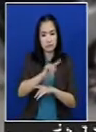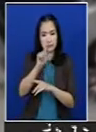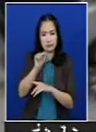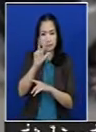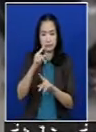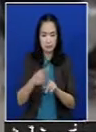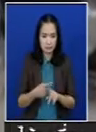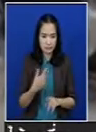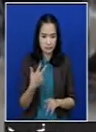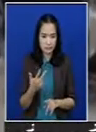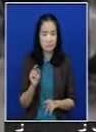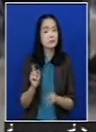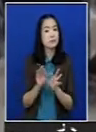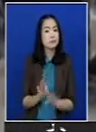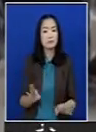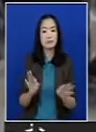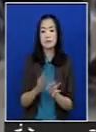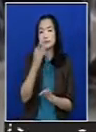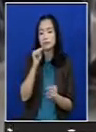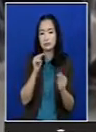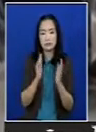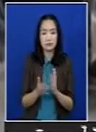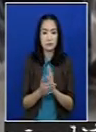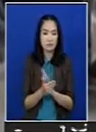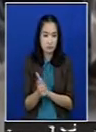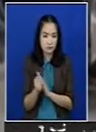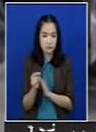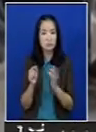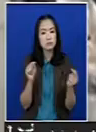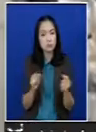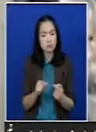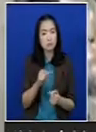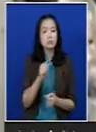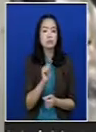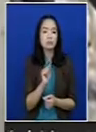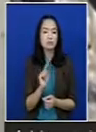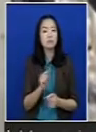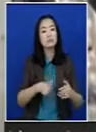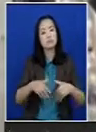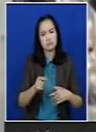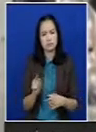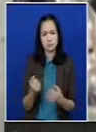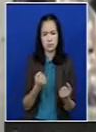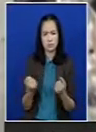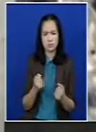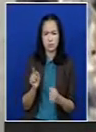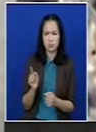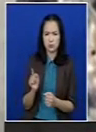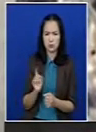คมนี้จุดนี้ก็สำคัญครับเพราะว่าผู้เชี่ยวชาญรวมถึงในโลกออนไลน์ตั้งข้อสังเกตว่ารถหรูขนาดรถเ